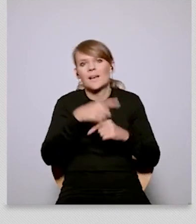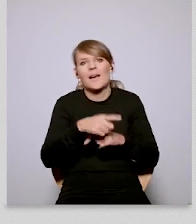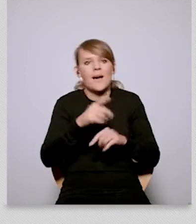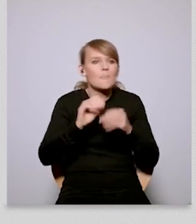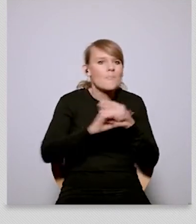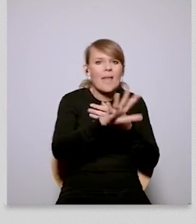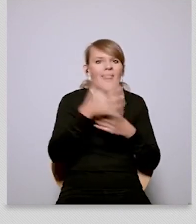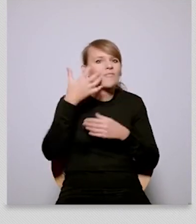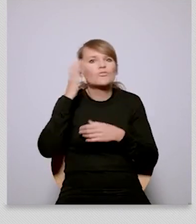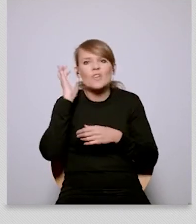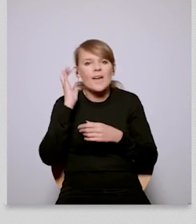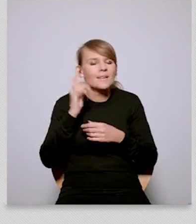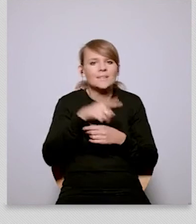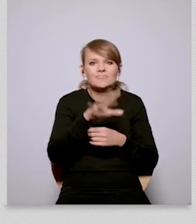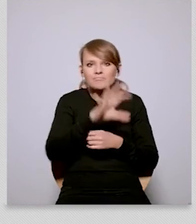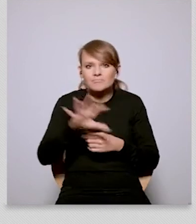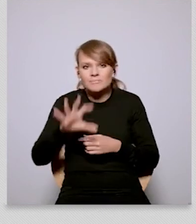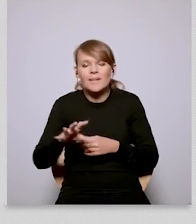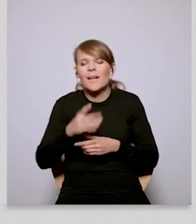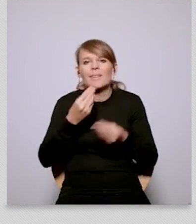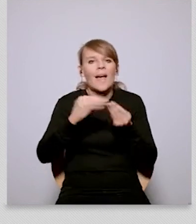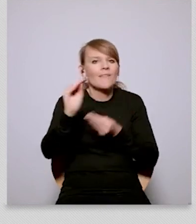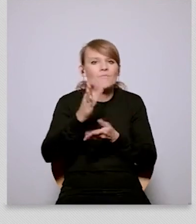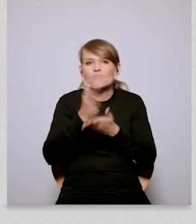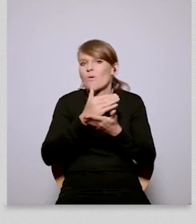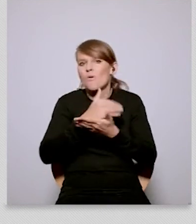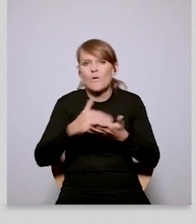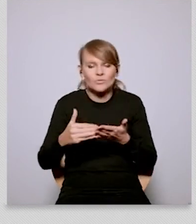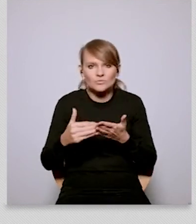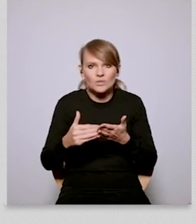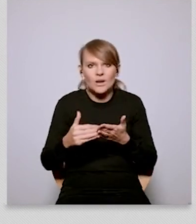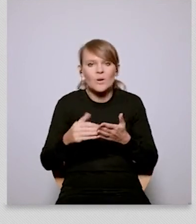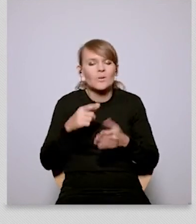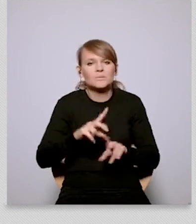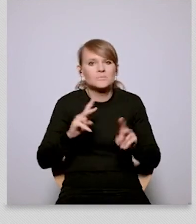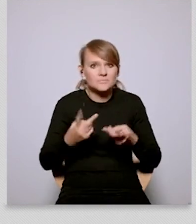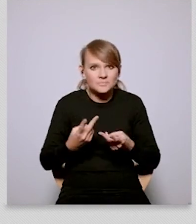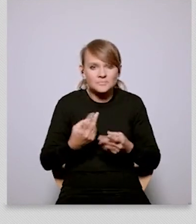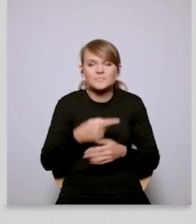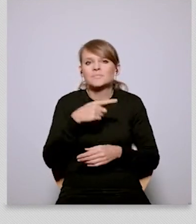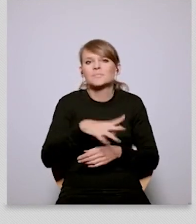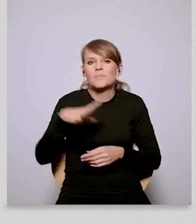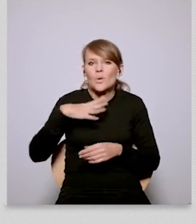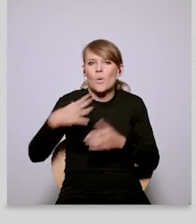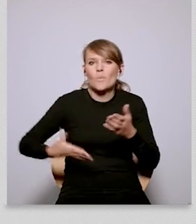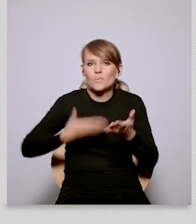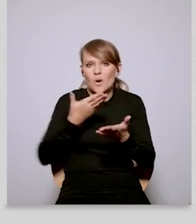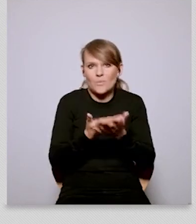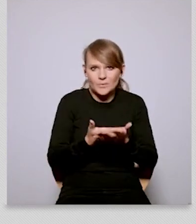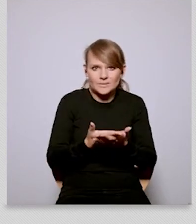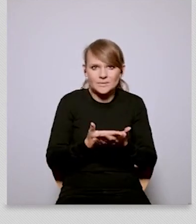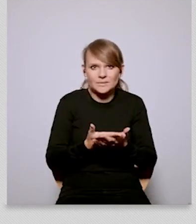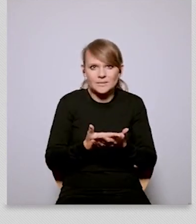to to co najbardziej dzieli to była propozycja dotycząca